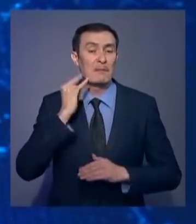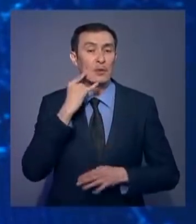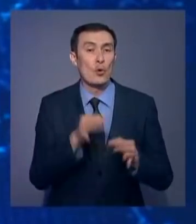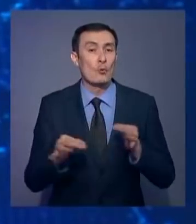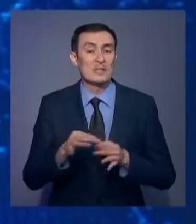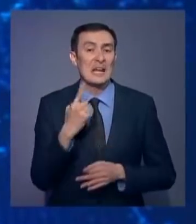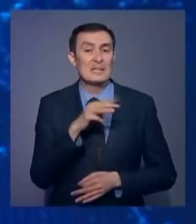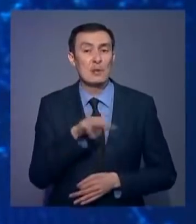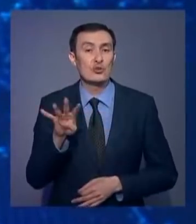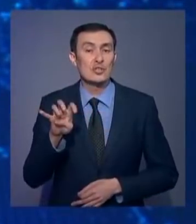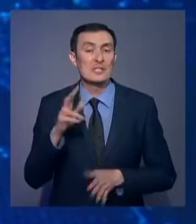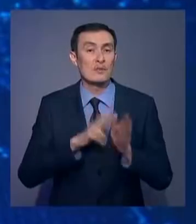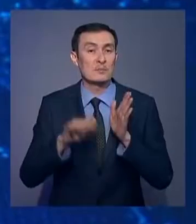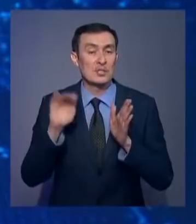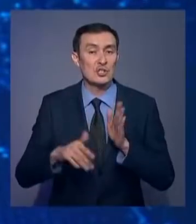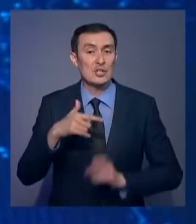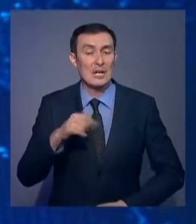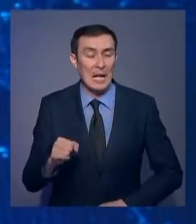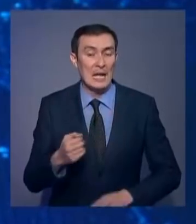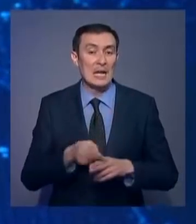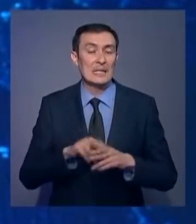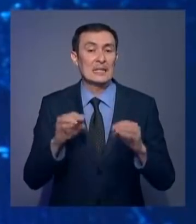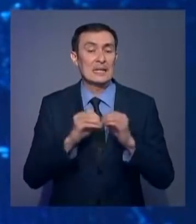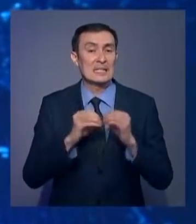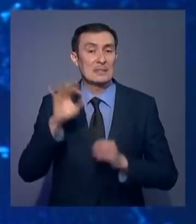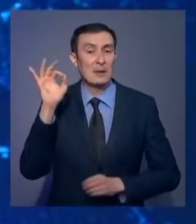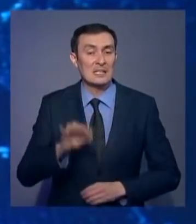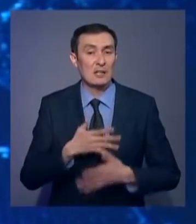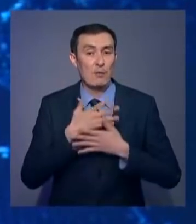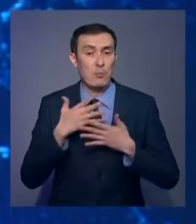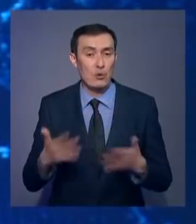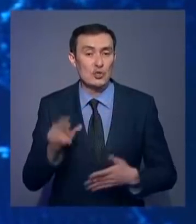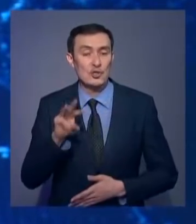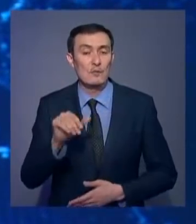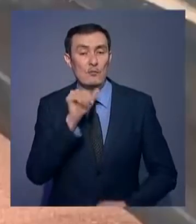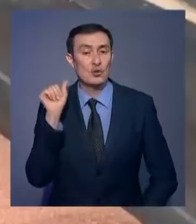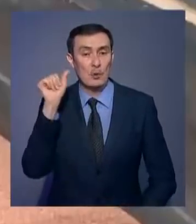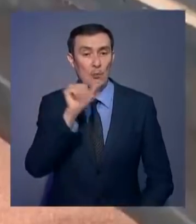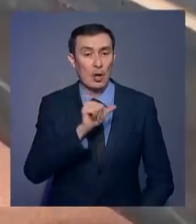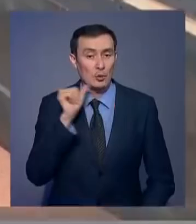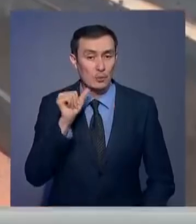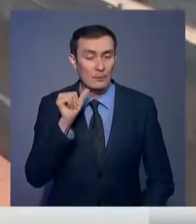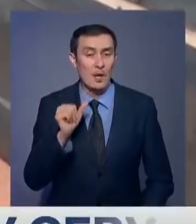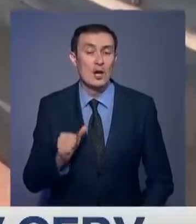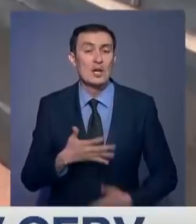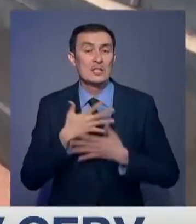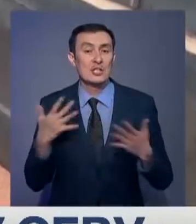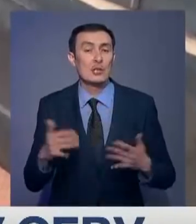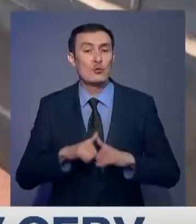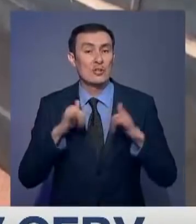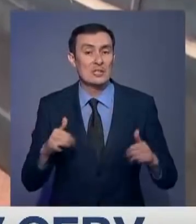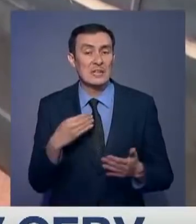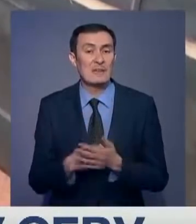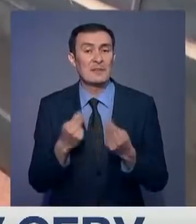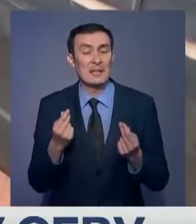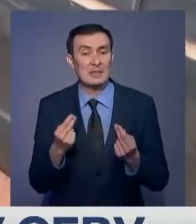превысят 1 миллион 480 тысяч гектаров. А в сравнении с прошлым годом это на 10% больше. Значительно